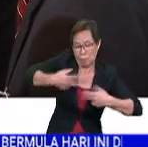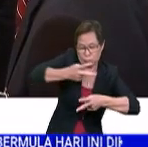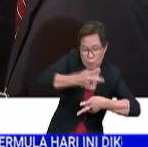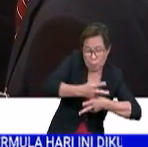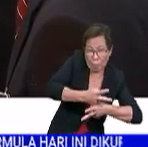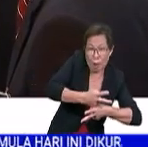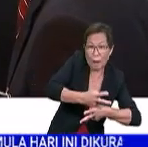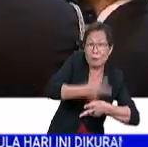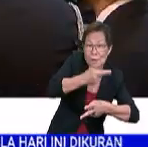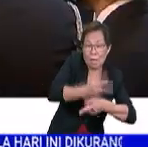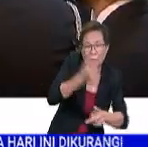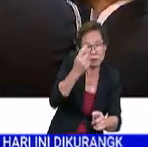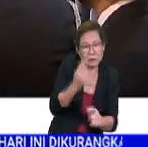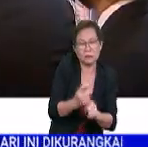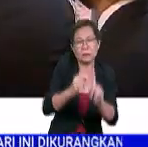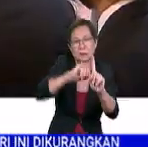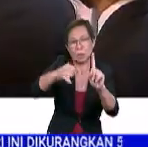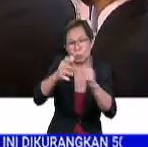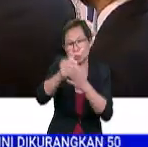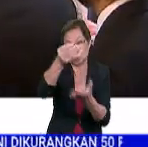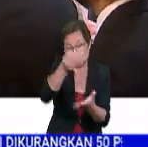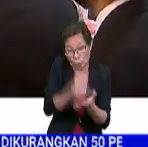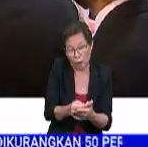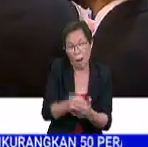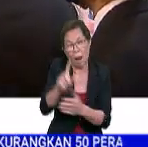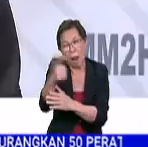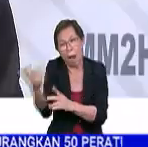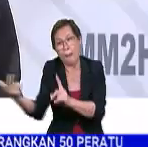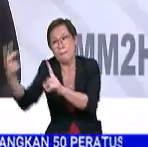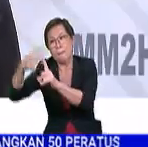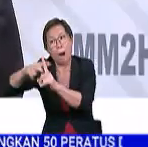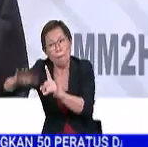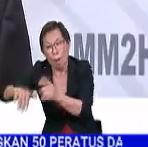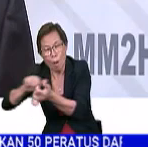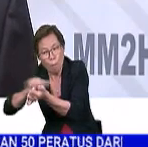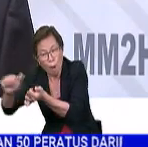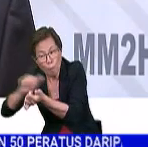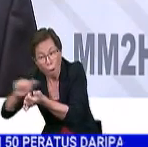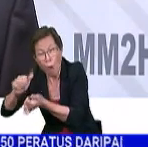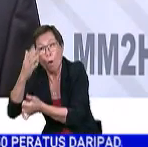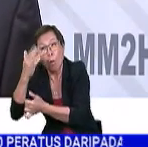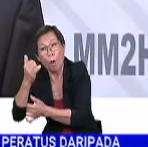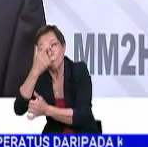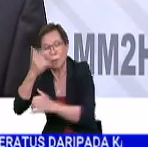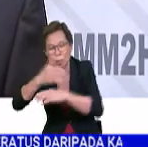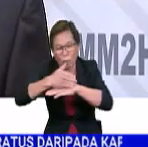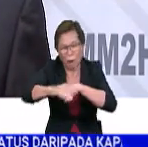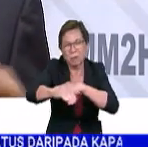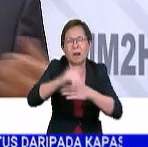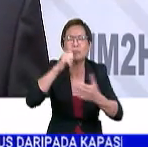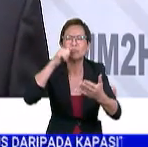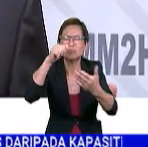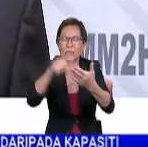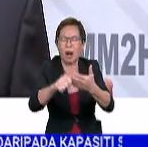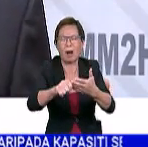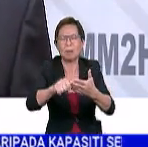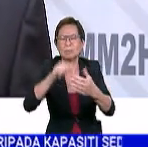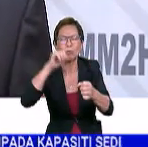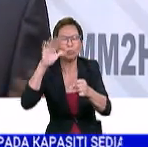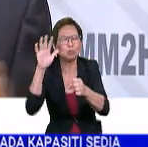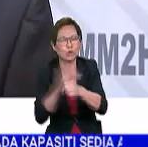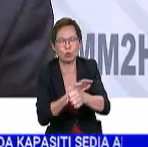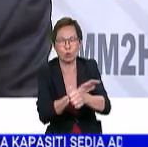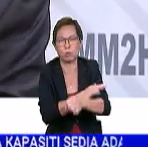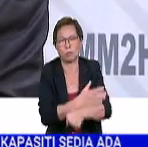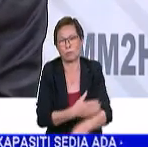simpanan tetap RM1 juta. Baki permohonan yang belum diluluskan disebabkan penghantaran dokumen yang tidak lengkap.